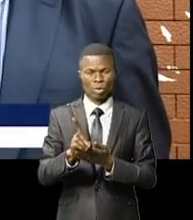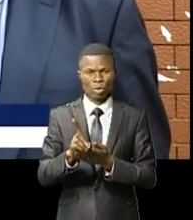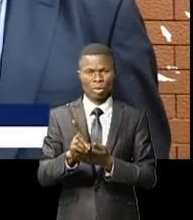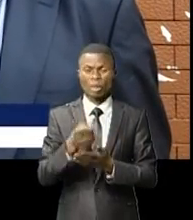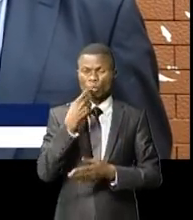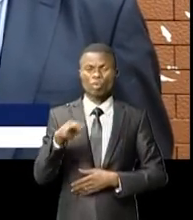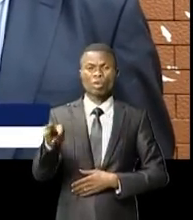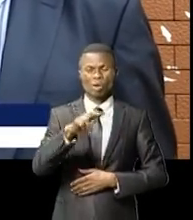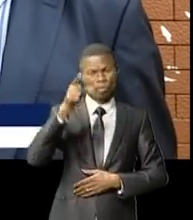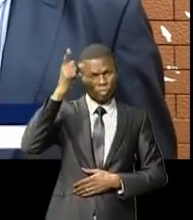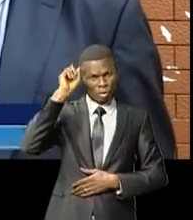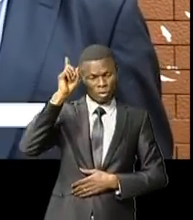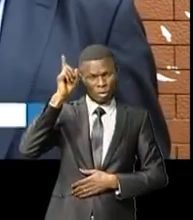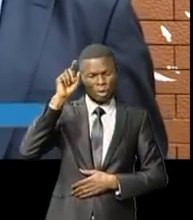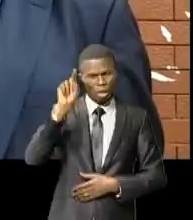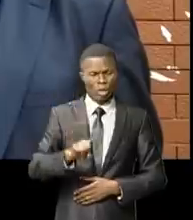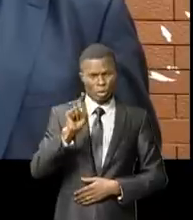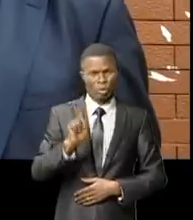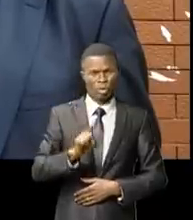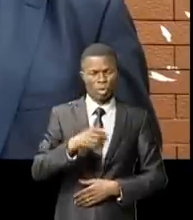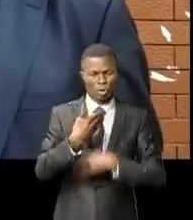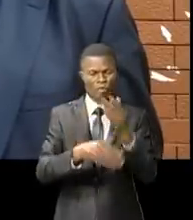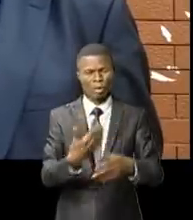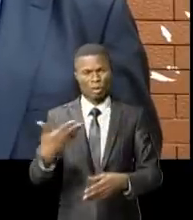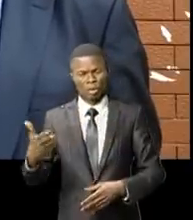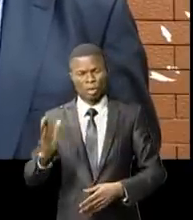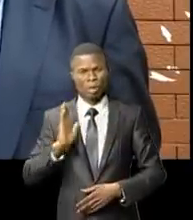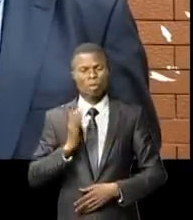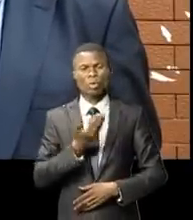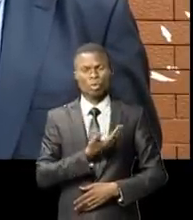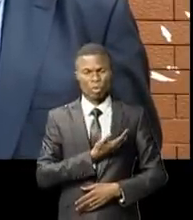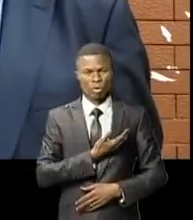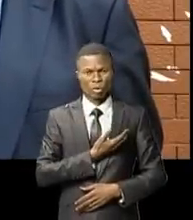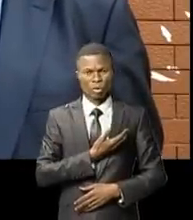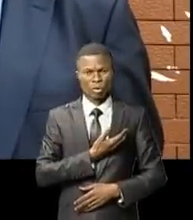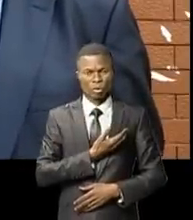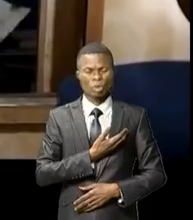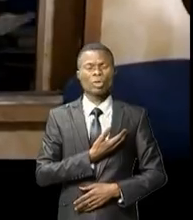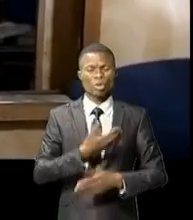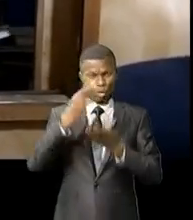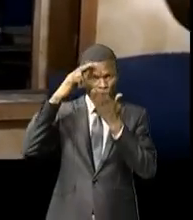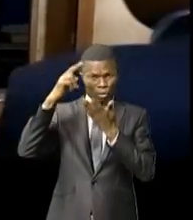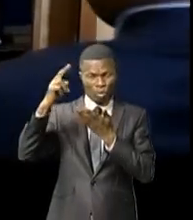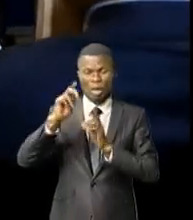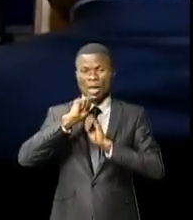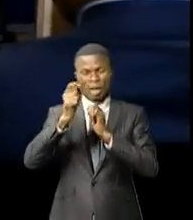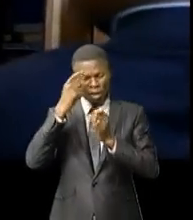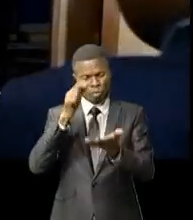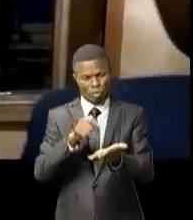Je me disais qu'il fallait faire quelque chose pour cette jeune faculté. Ce geste pour